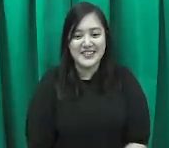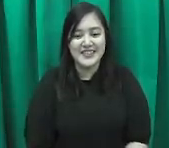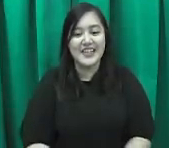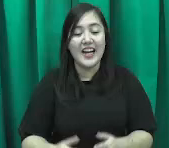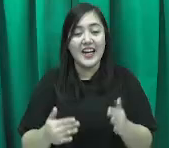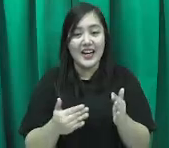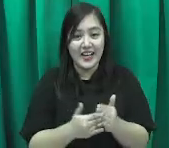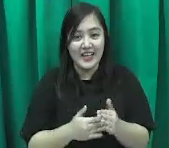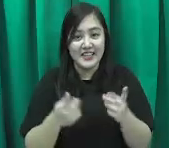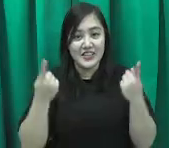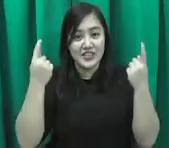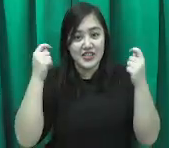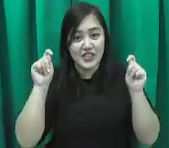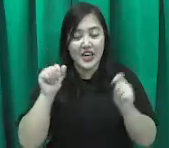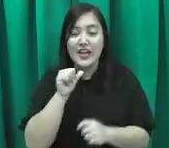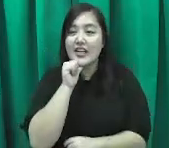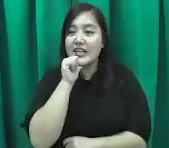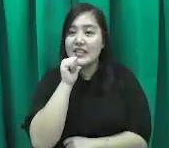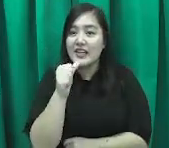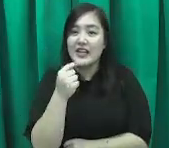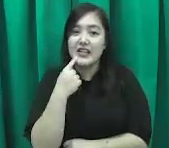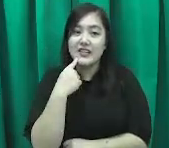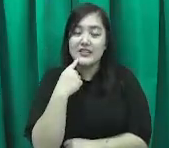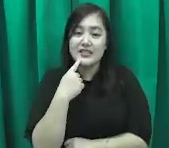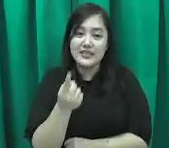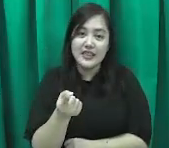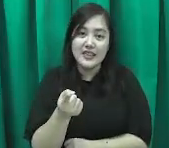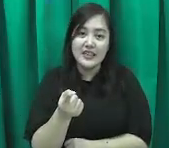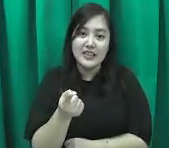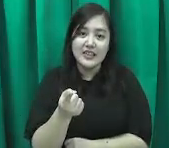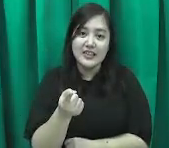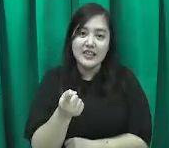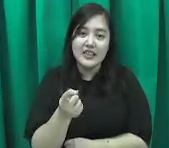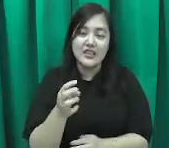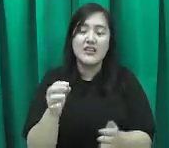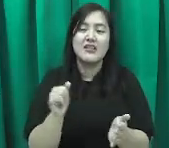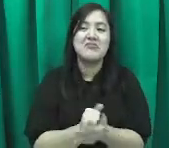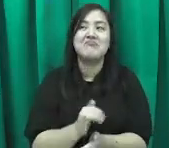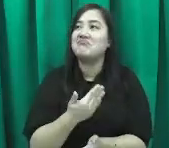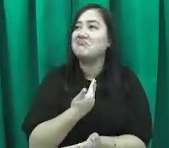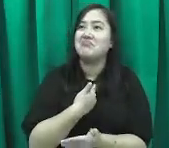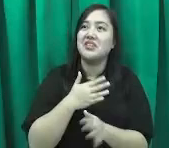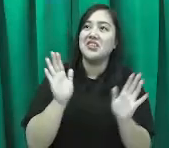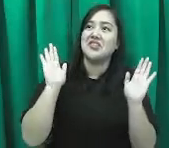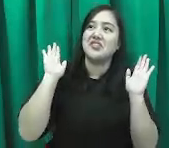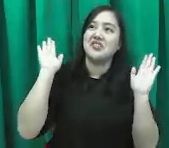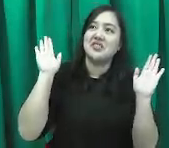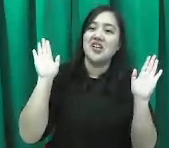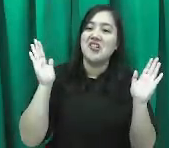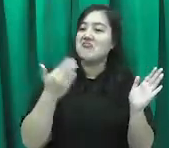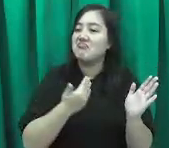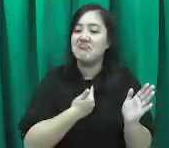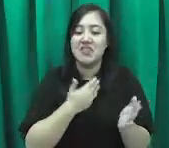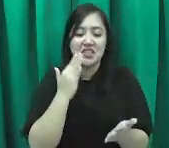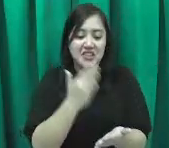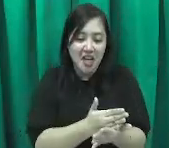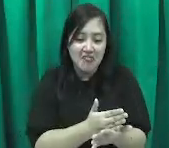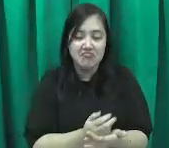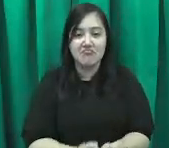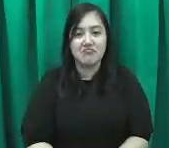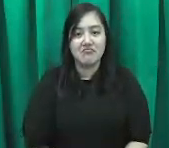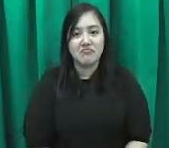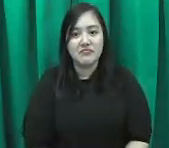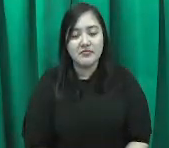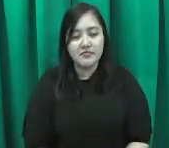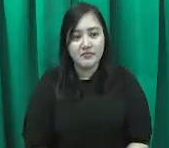try not to yung magsabi ng hands off na ako dyan. Yes. Kasi parang suko na ako dyan. Never kasi, give up. Oo, kasi